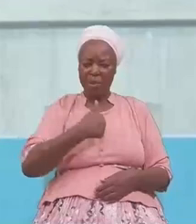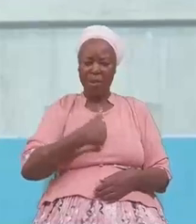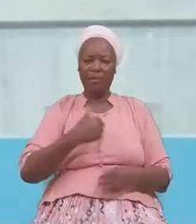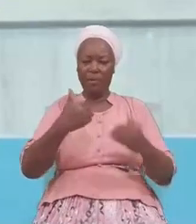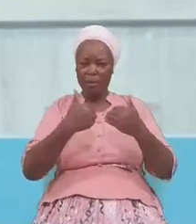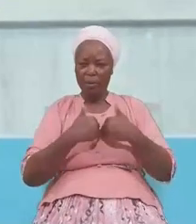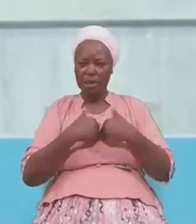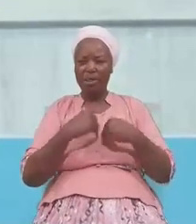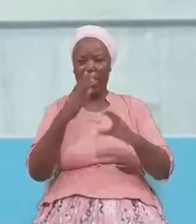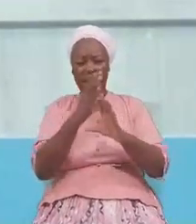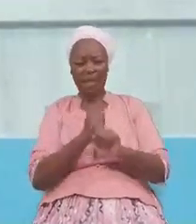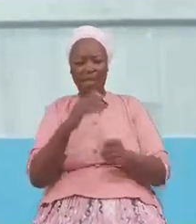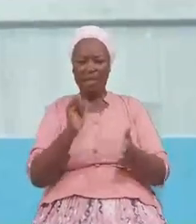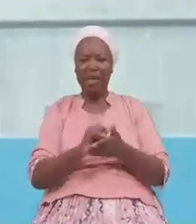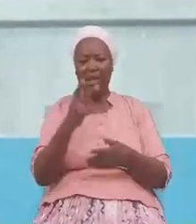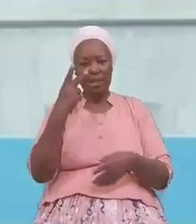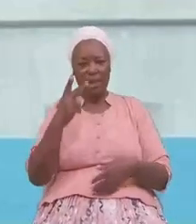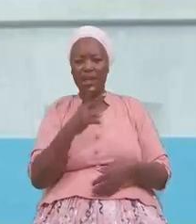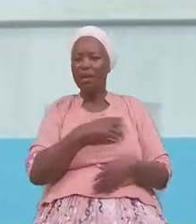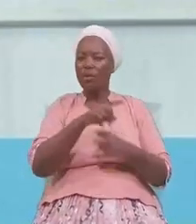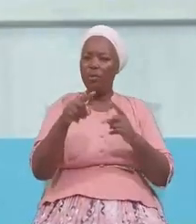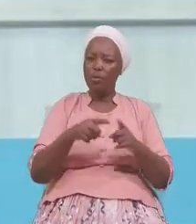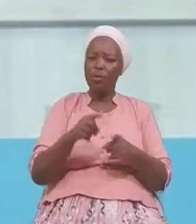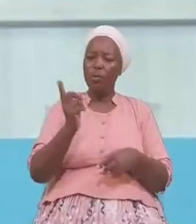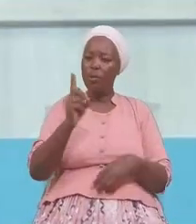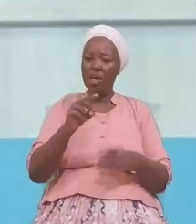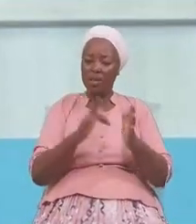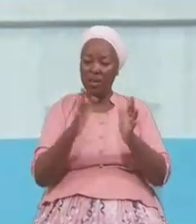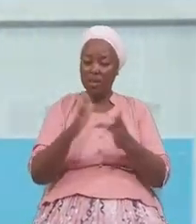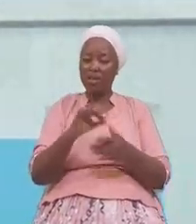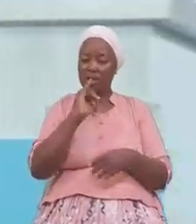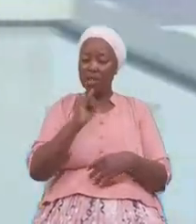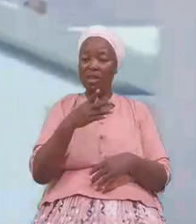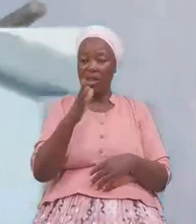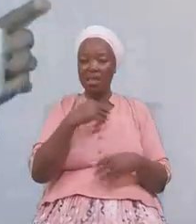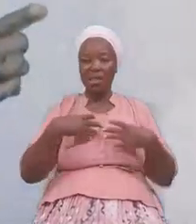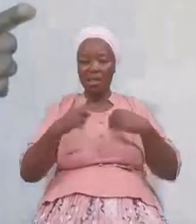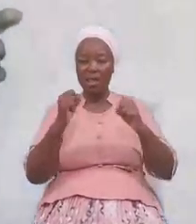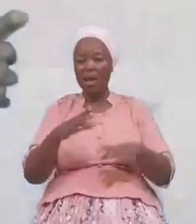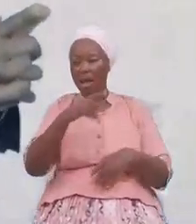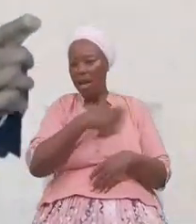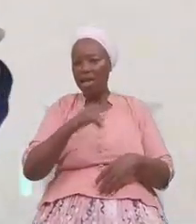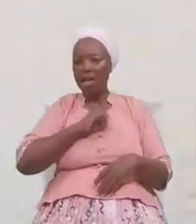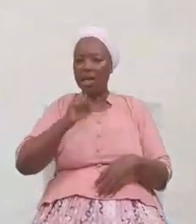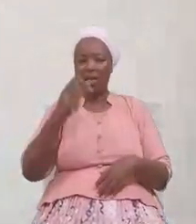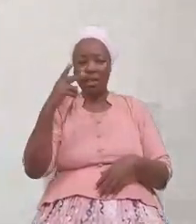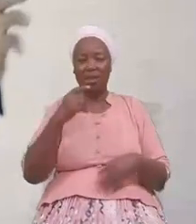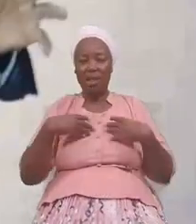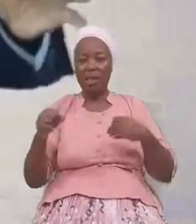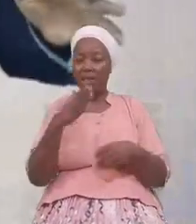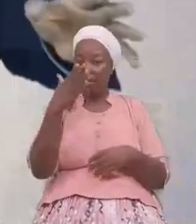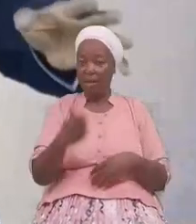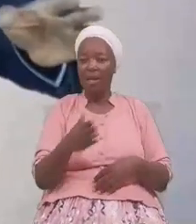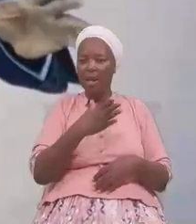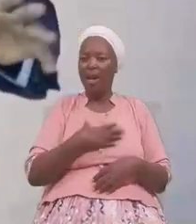vue. Là où se trouve Jésus, il y a le guérisseur. Je vois la guérison là. Et comme je